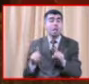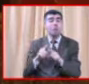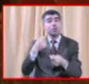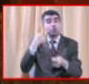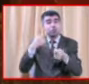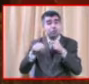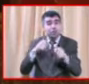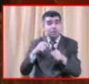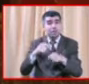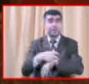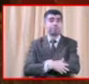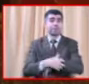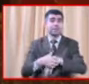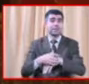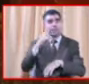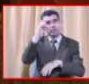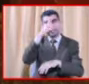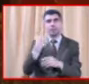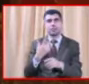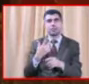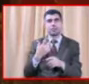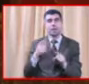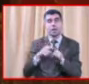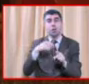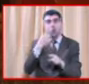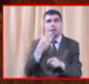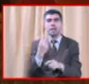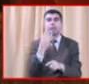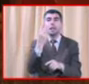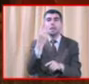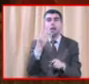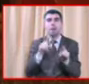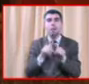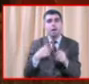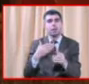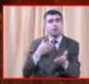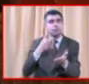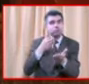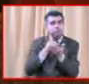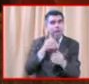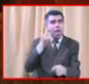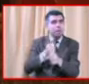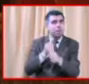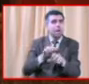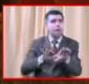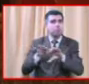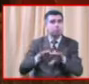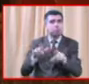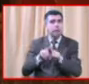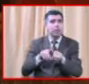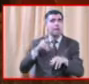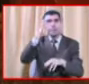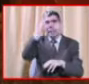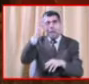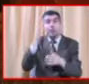الشرائية للمواطن صعيب. شنو هما الحلول؟ جوج أو ثلاثة. أولا حنا غاديين في هذا الاتجاه سياسة دوائية وتخفيض ثمن الأدوية. ثانيا